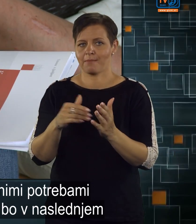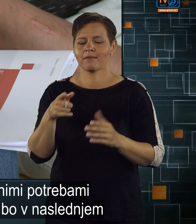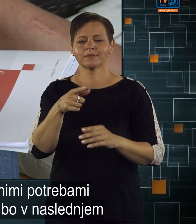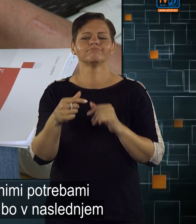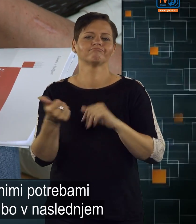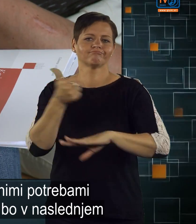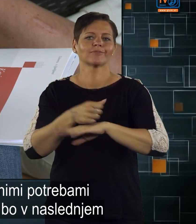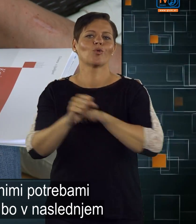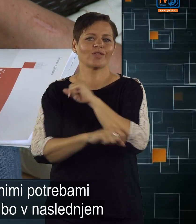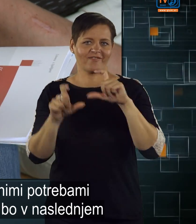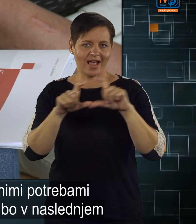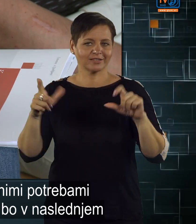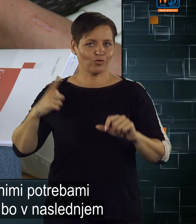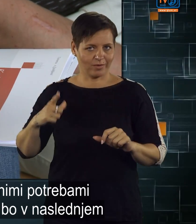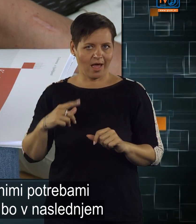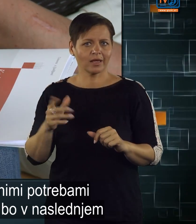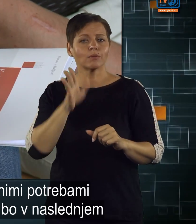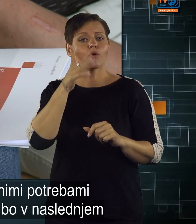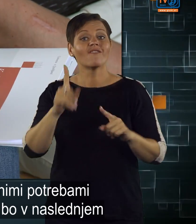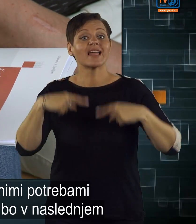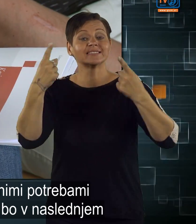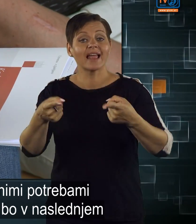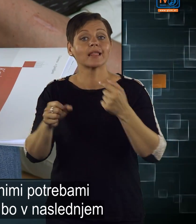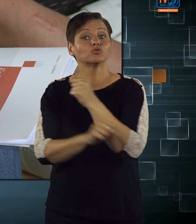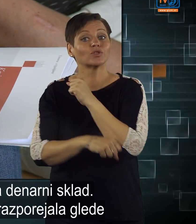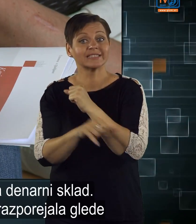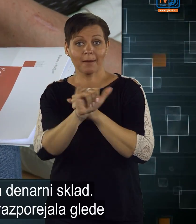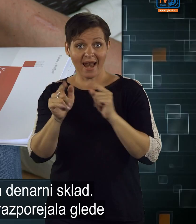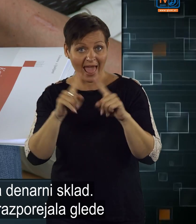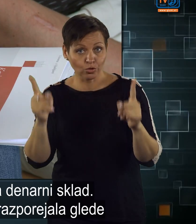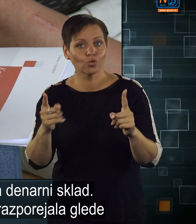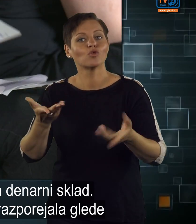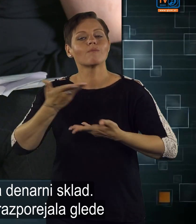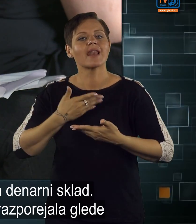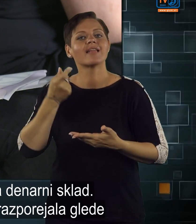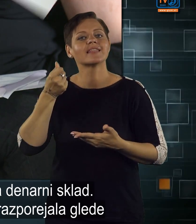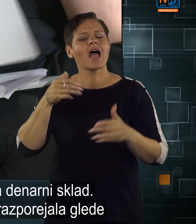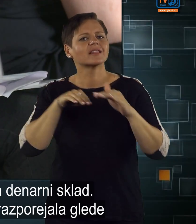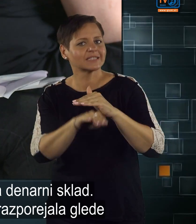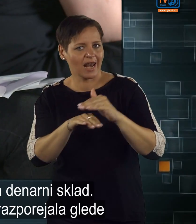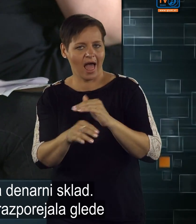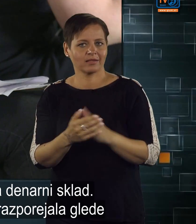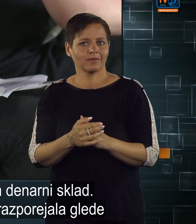Ljubljani, ki bo v naslednjem študijskem letu dobila denarni sklad.